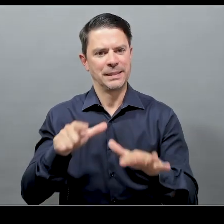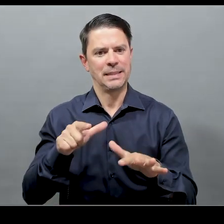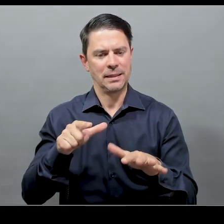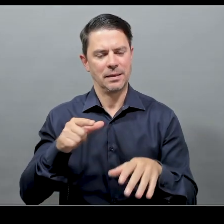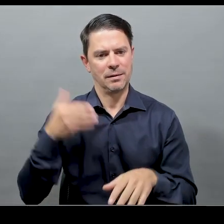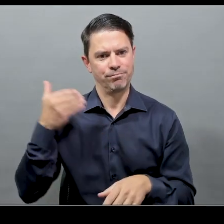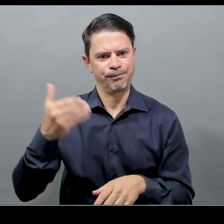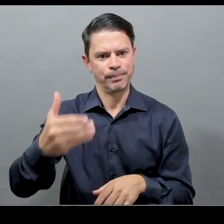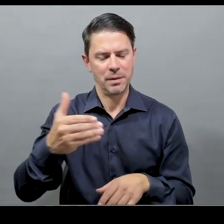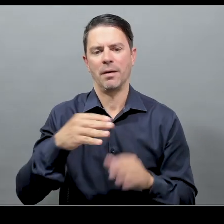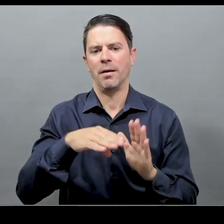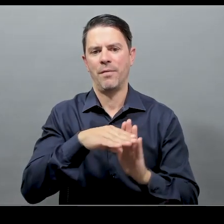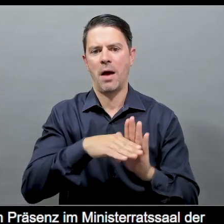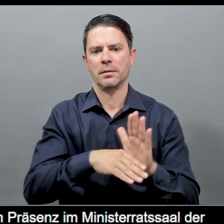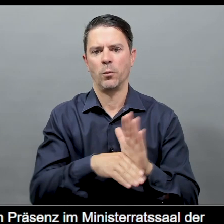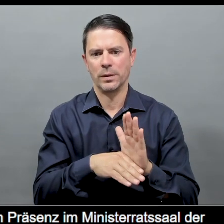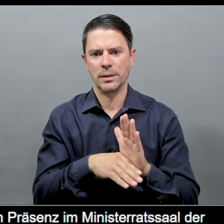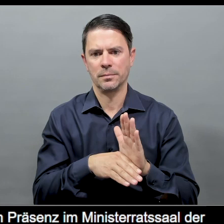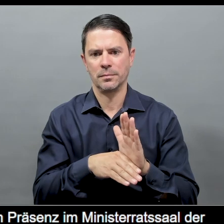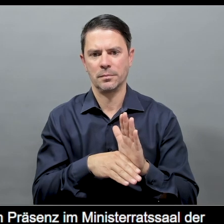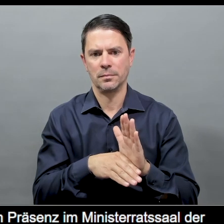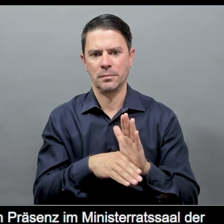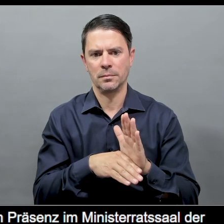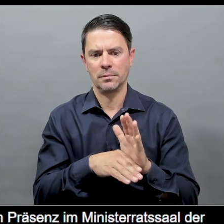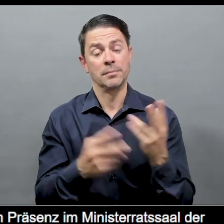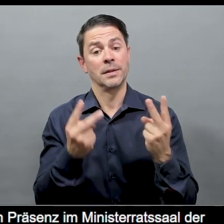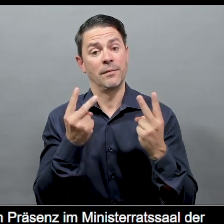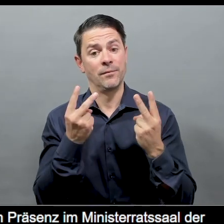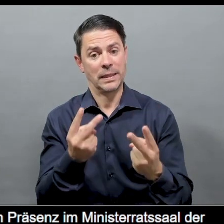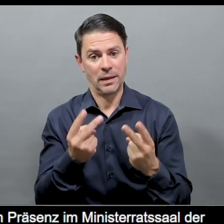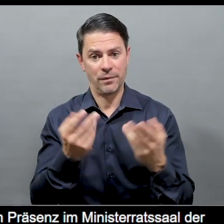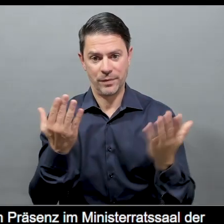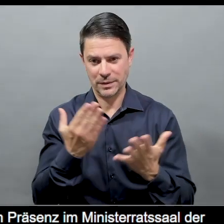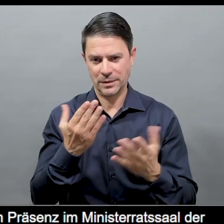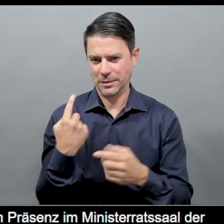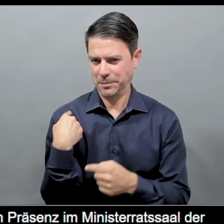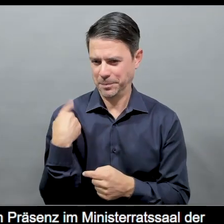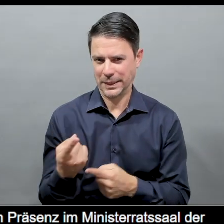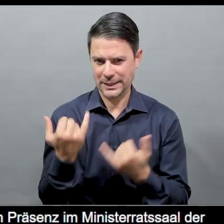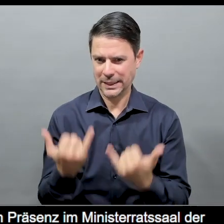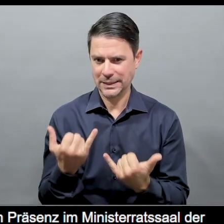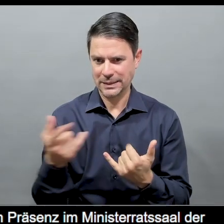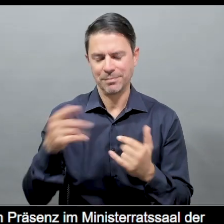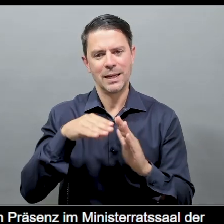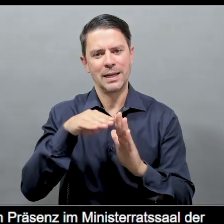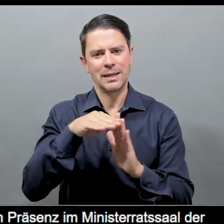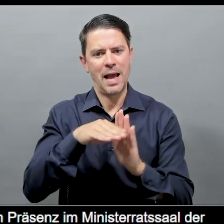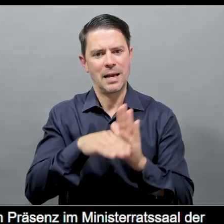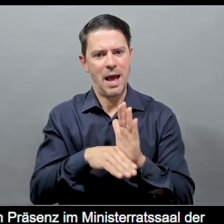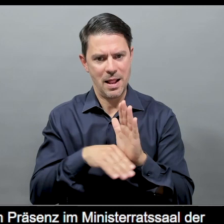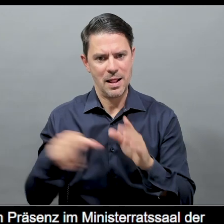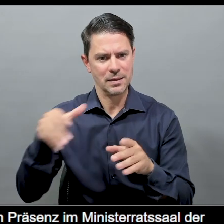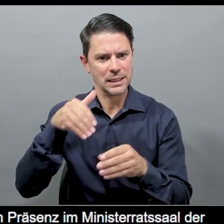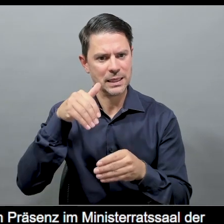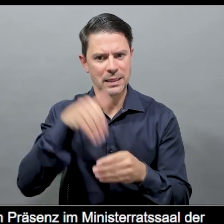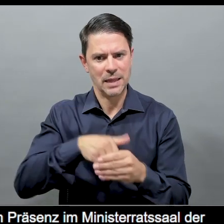werden. Also die Verhaltensempfehlungen, die im ersten Paragrafen der Verordnung stehen und dann die Maßnahmen, die in den